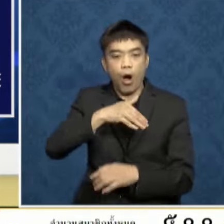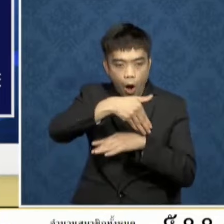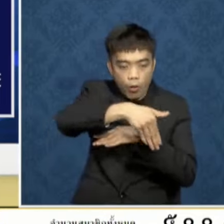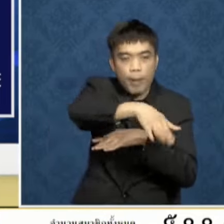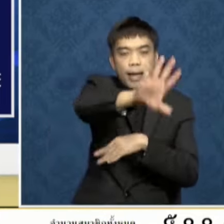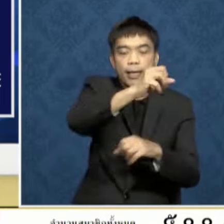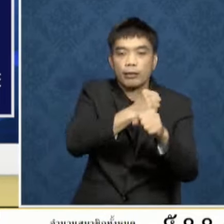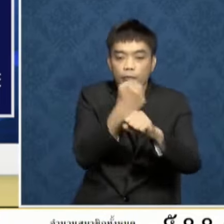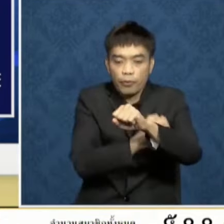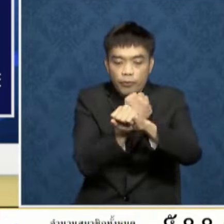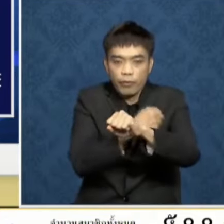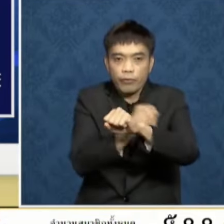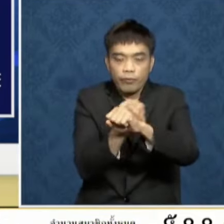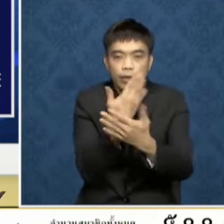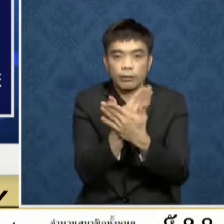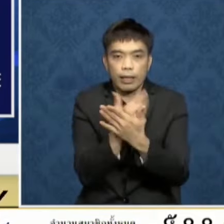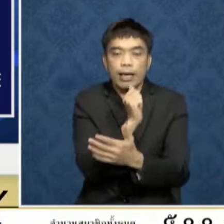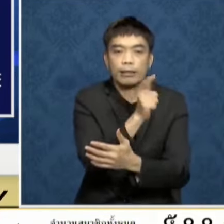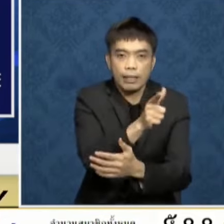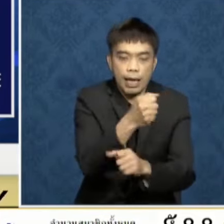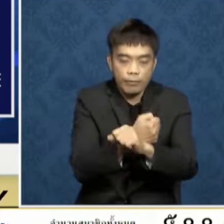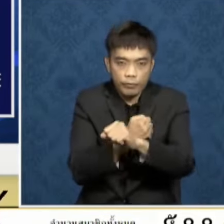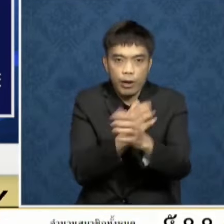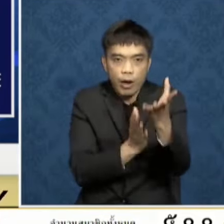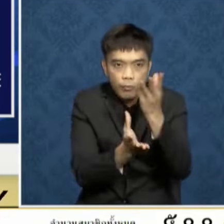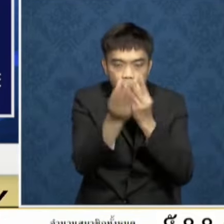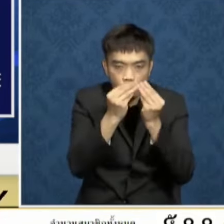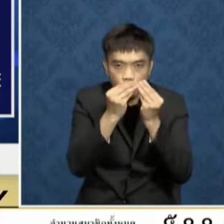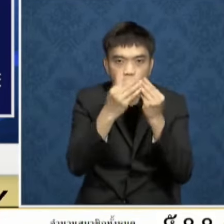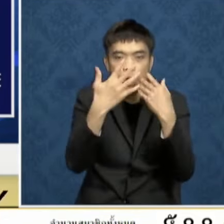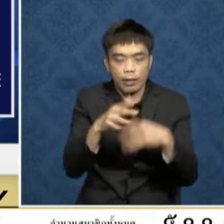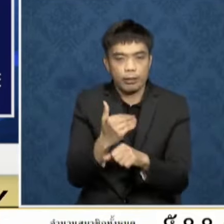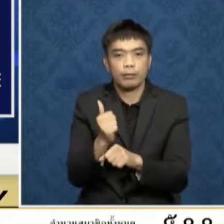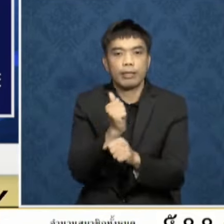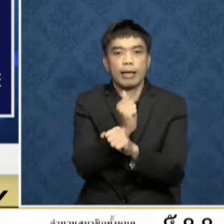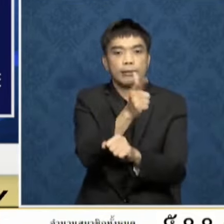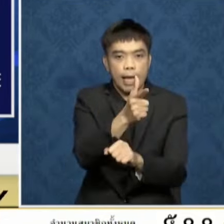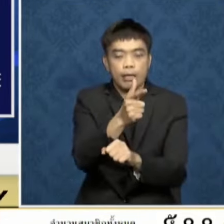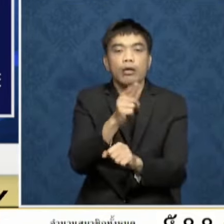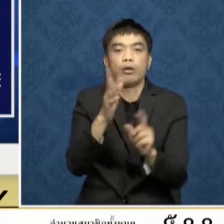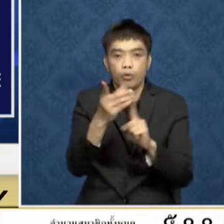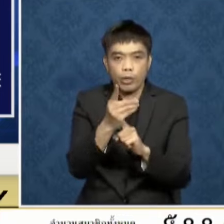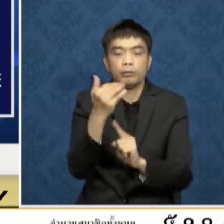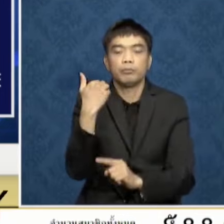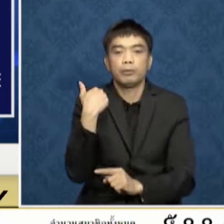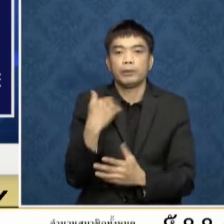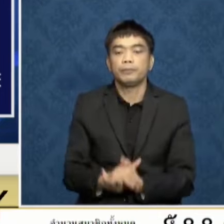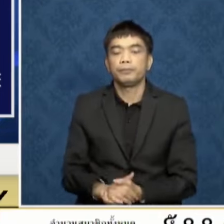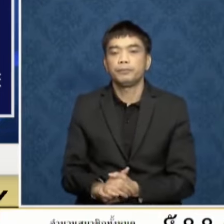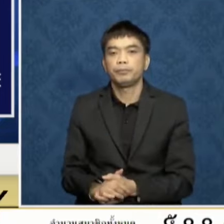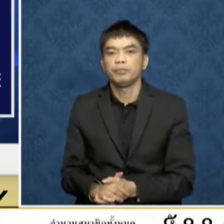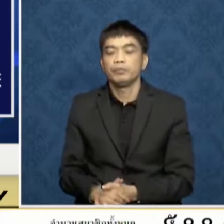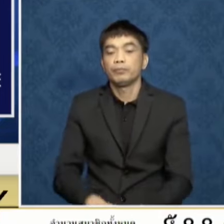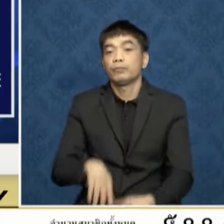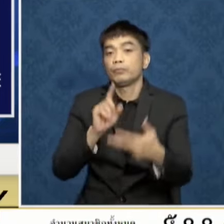แล้วก็เสียรายได้ลูกจ้างเองเมื่อออกไปพัฒนาทักษะก็จะมีรายได้ในระหว่างที่พัฒนาทักษะได้ด้วยนะคะข้อที่ 3ค่ะคือการ